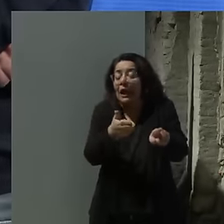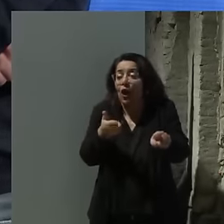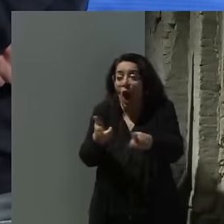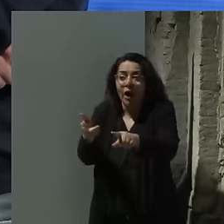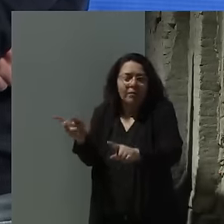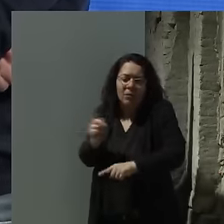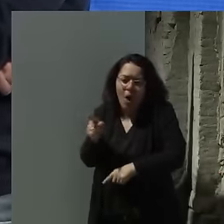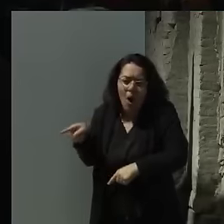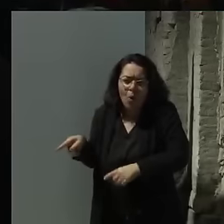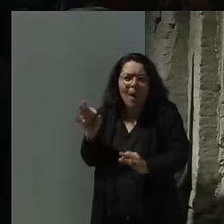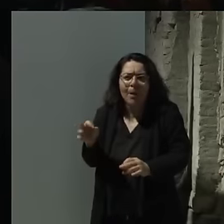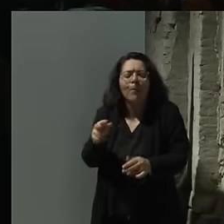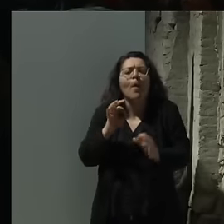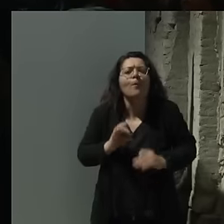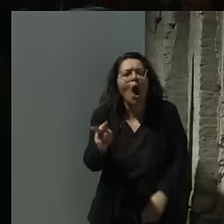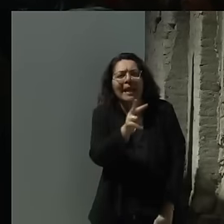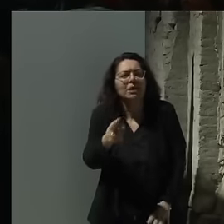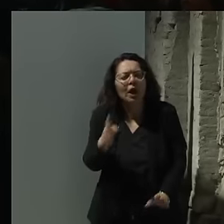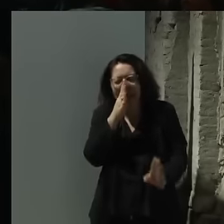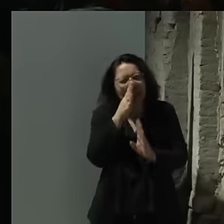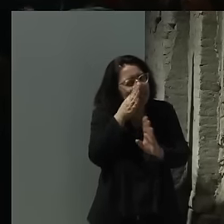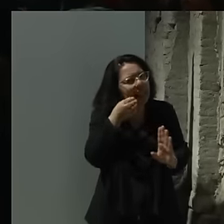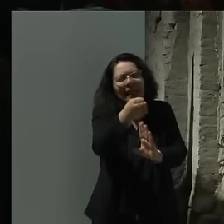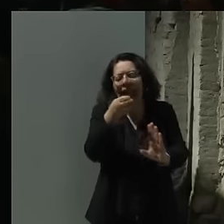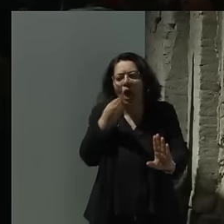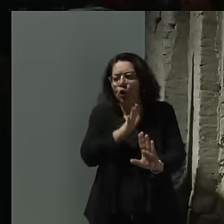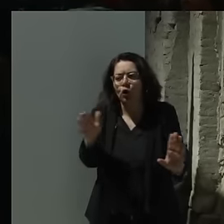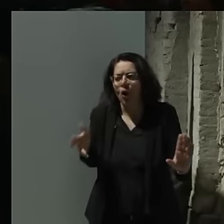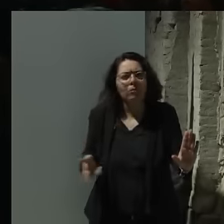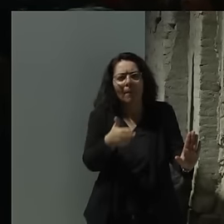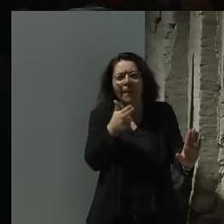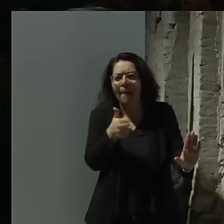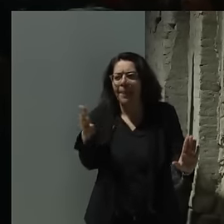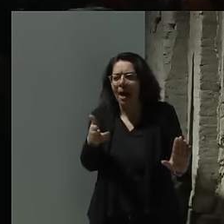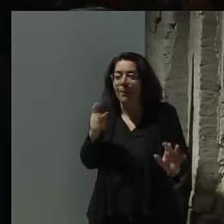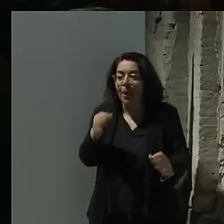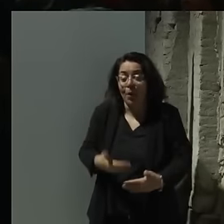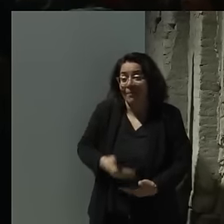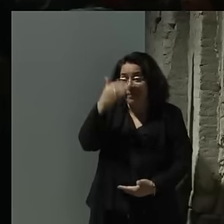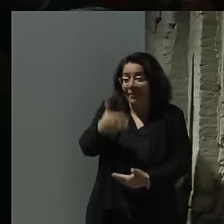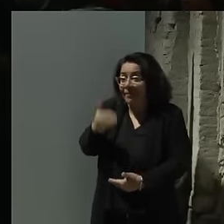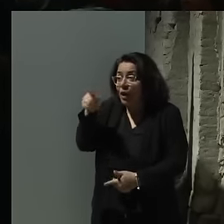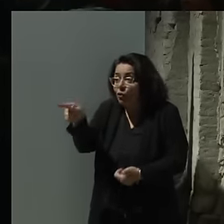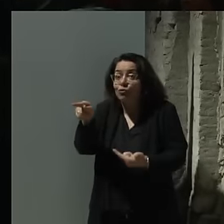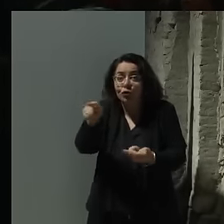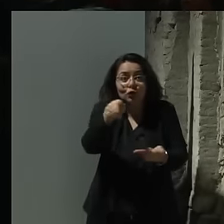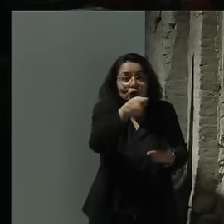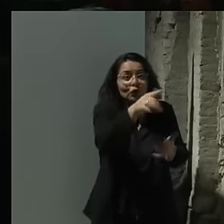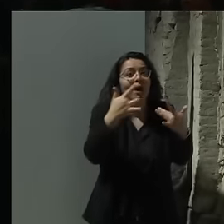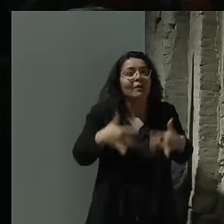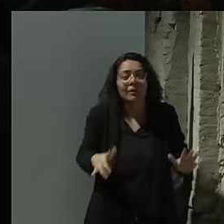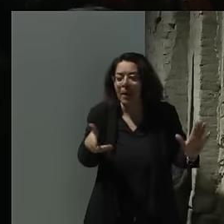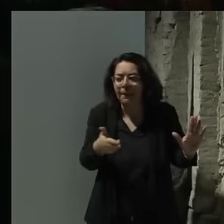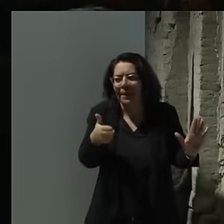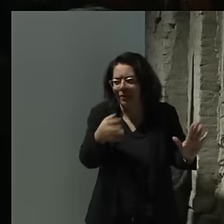direttamente sui due poveri poliziotti che sono entrati in casa, gli unici che non avevano scafandro antiproiettile e compagnia bella. Quindi è stata una scelta la